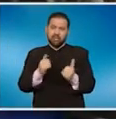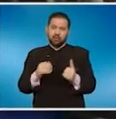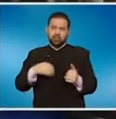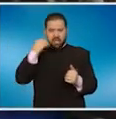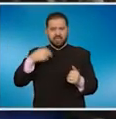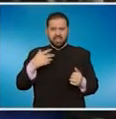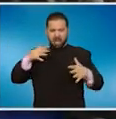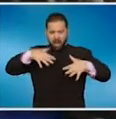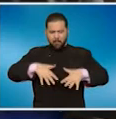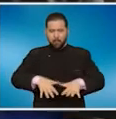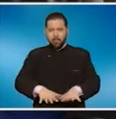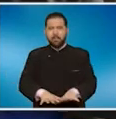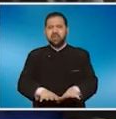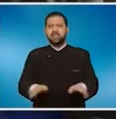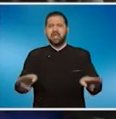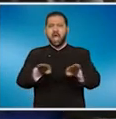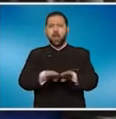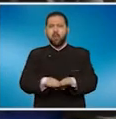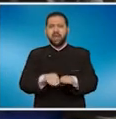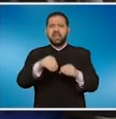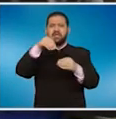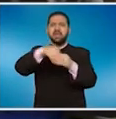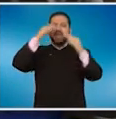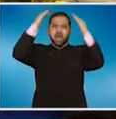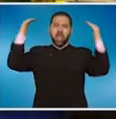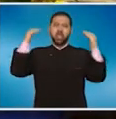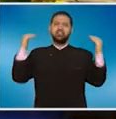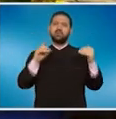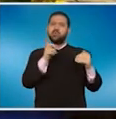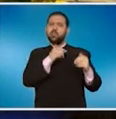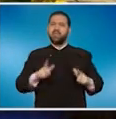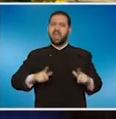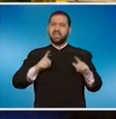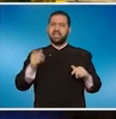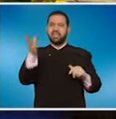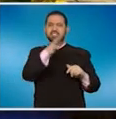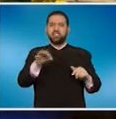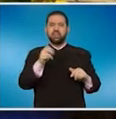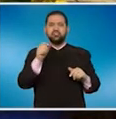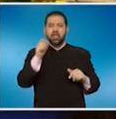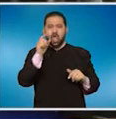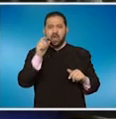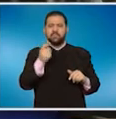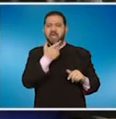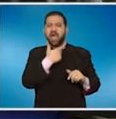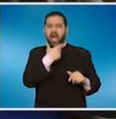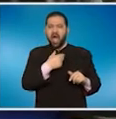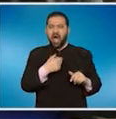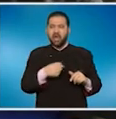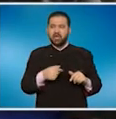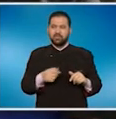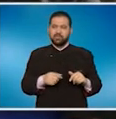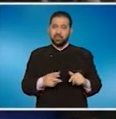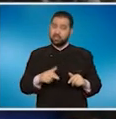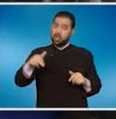în acele piramide, undeva mai jos, în camerele de jos, în Egipt, unde a stat, se spune, 10 ani și când a ieșit de acolo, da, a ieșit mai la